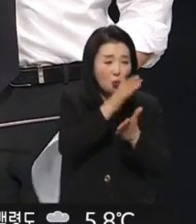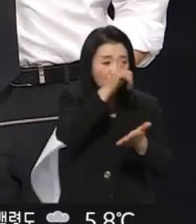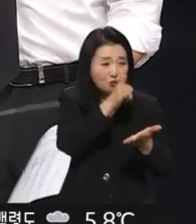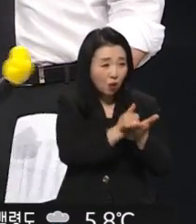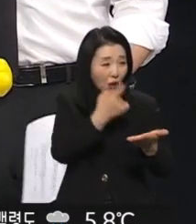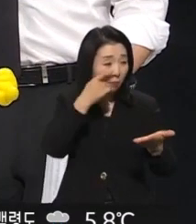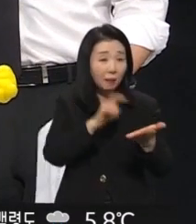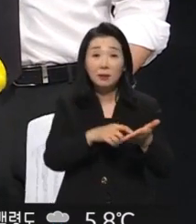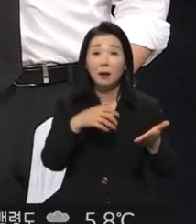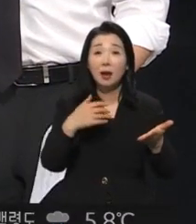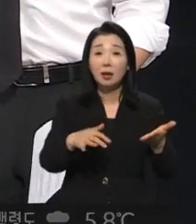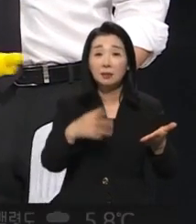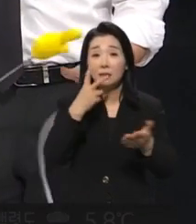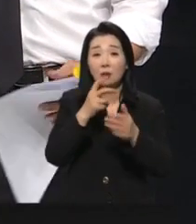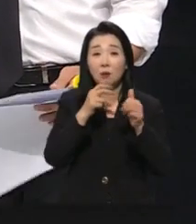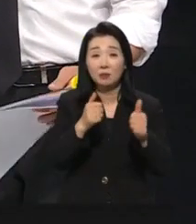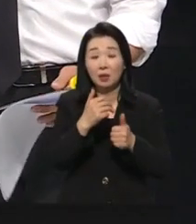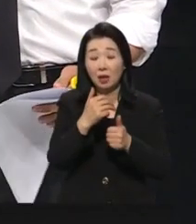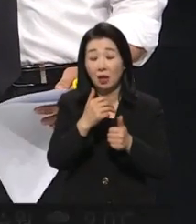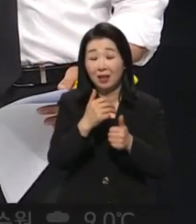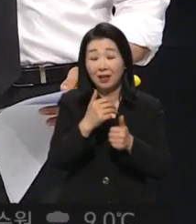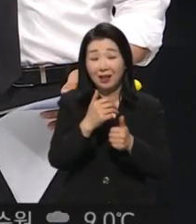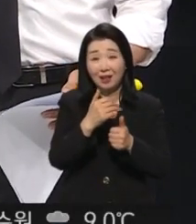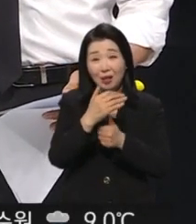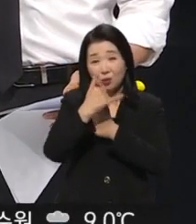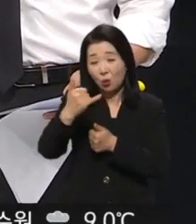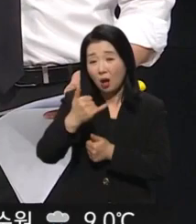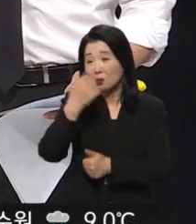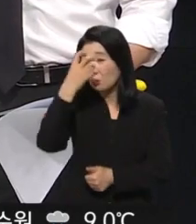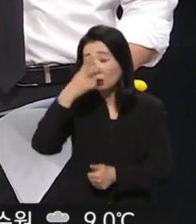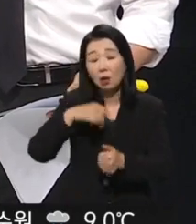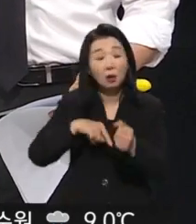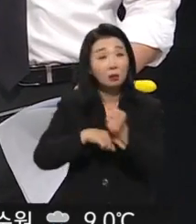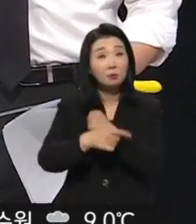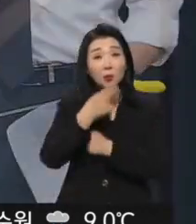맞섰습니다. 검찰이 소환 조사를 할 명분이 없다고 반발했는데요.